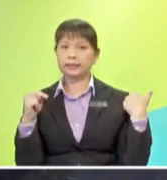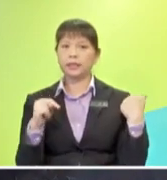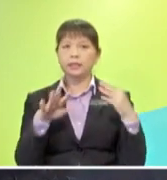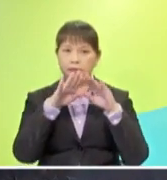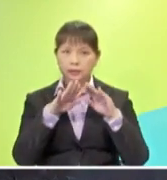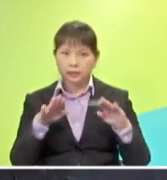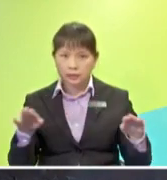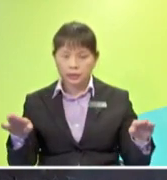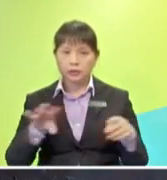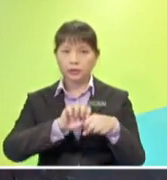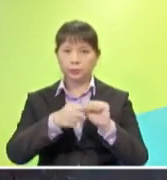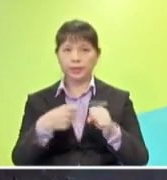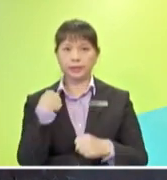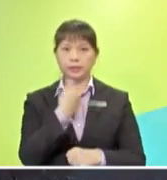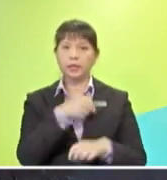Bagi